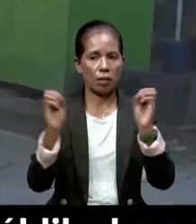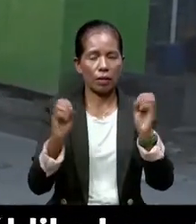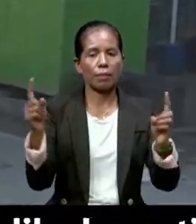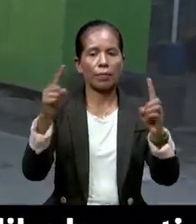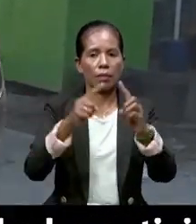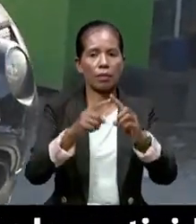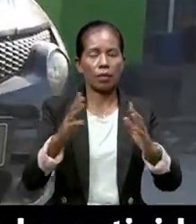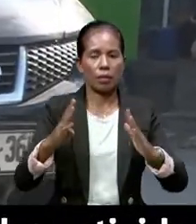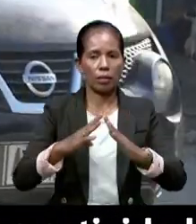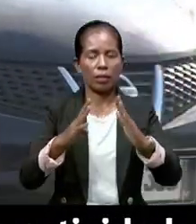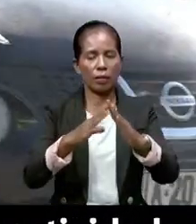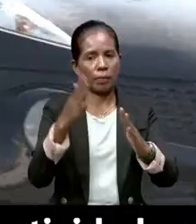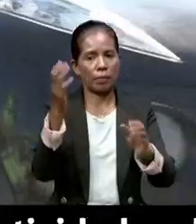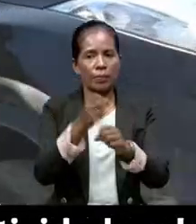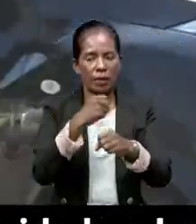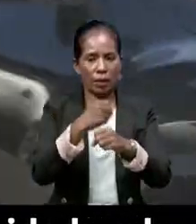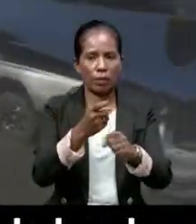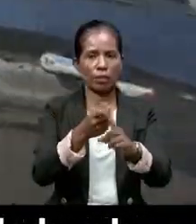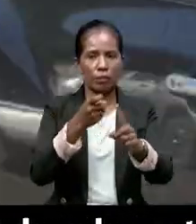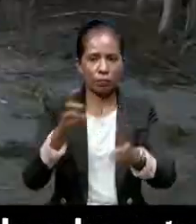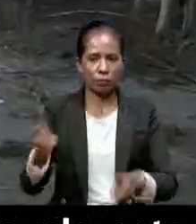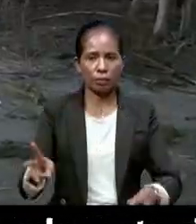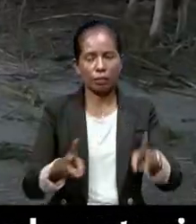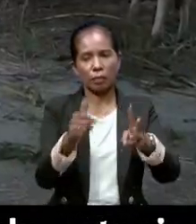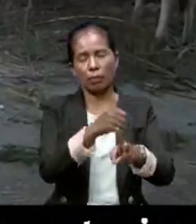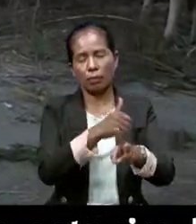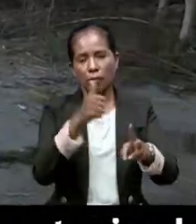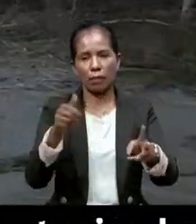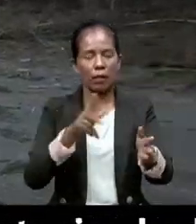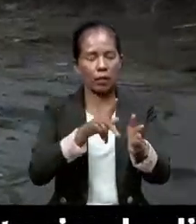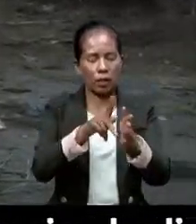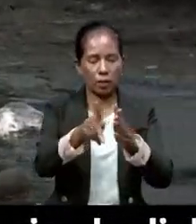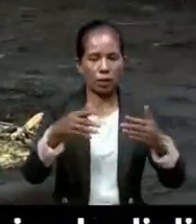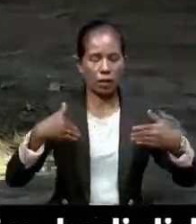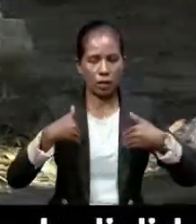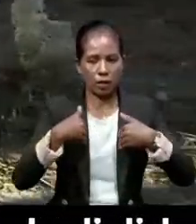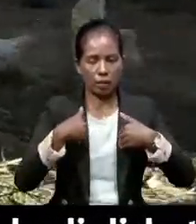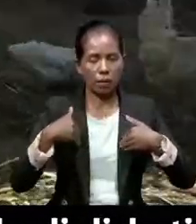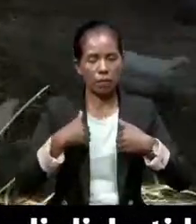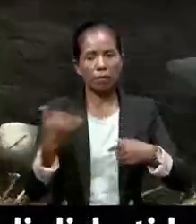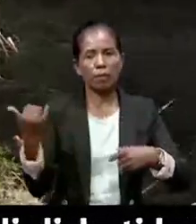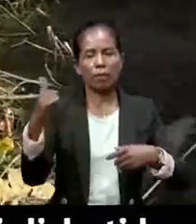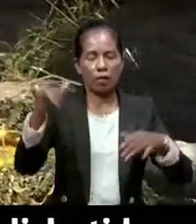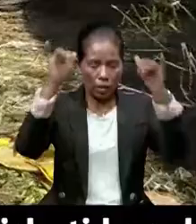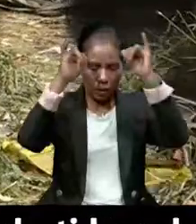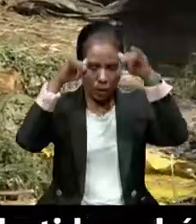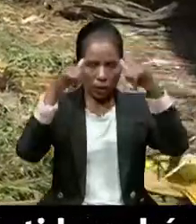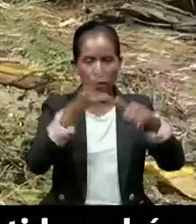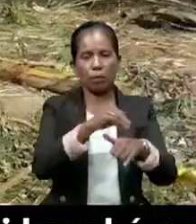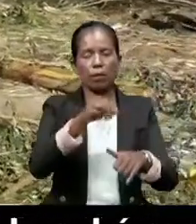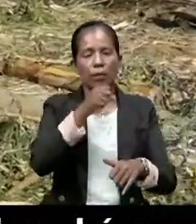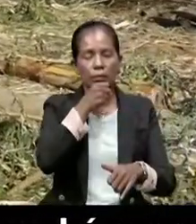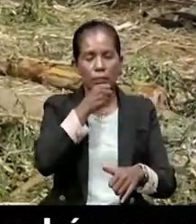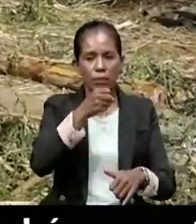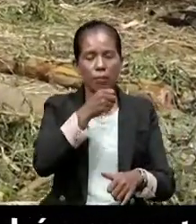ia sidade ne, halau lihusi dalam seluk mak sira oho animal sira hanesa karau no bibi kodi